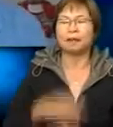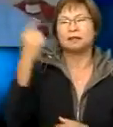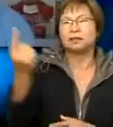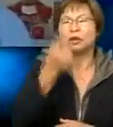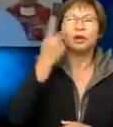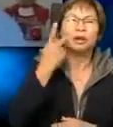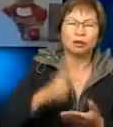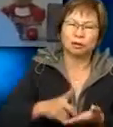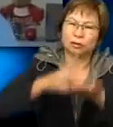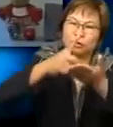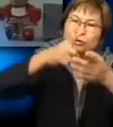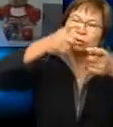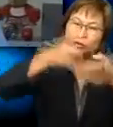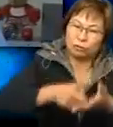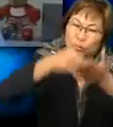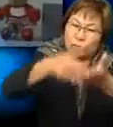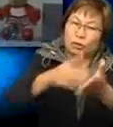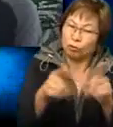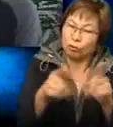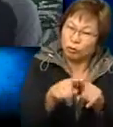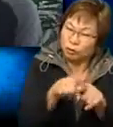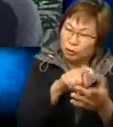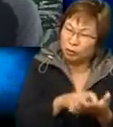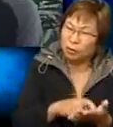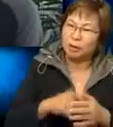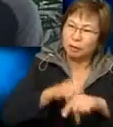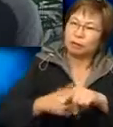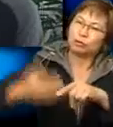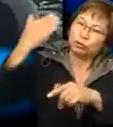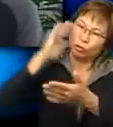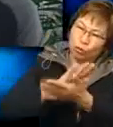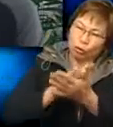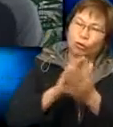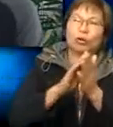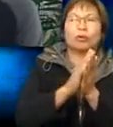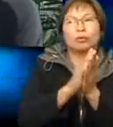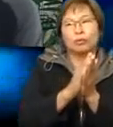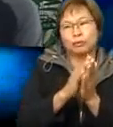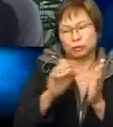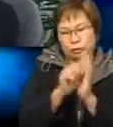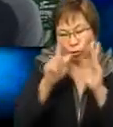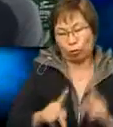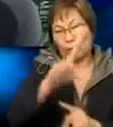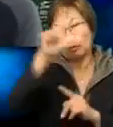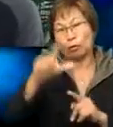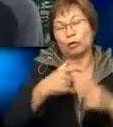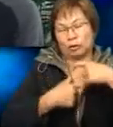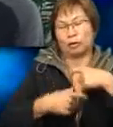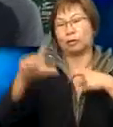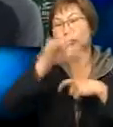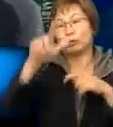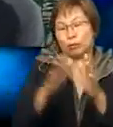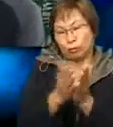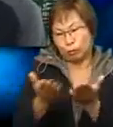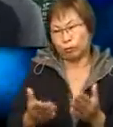Selalu ke Kak Atik buat sumbangan buku macam ni, Kak Atik? Kak Atik masa sekolah rendah dulu seorang pustakawan. Lagipun Kak Atik gemar membaca